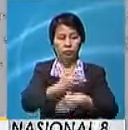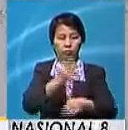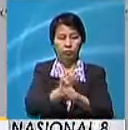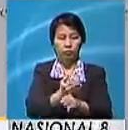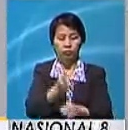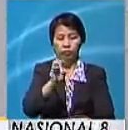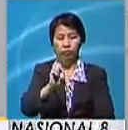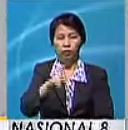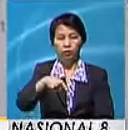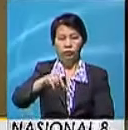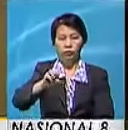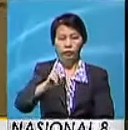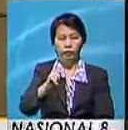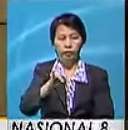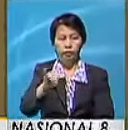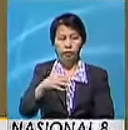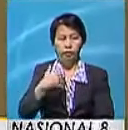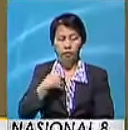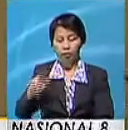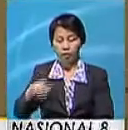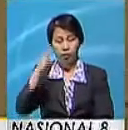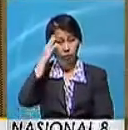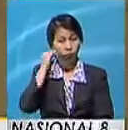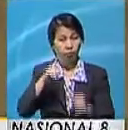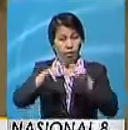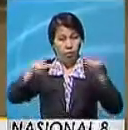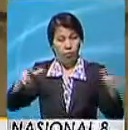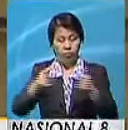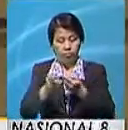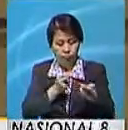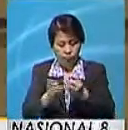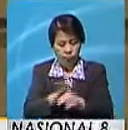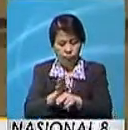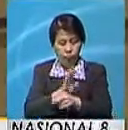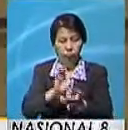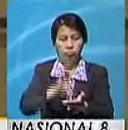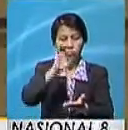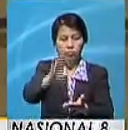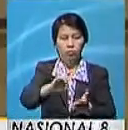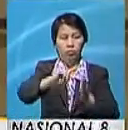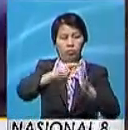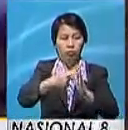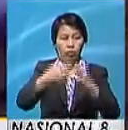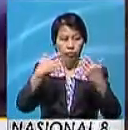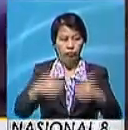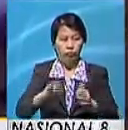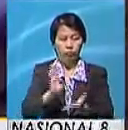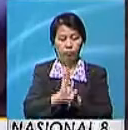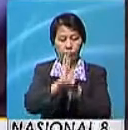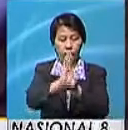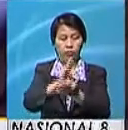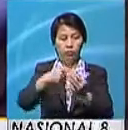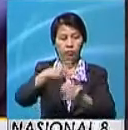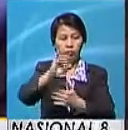equity. Crowdo yang mempunyai pengalaman luas dalam keusahawanan dan pelaburan permulaan telah membantu